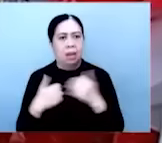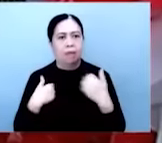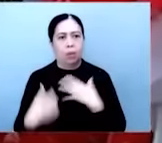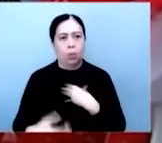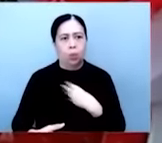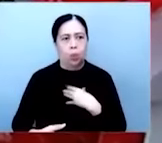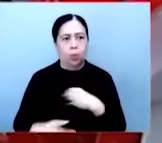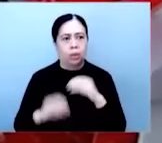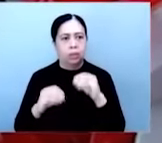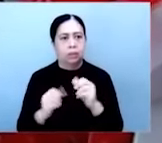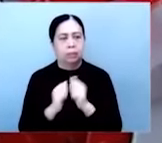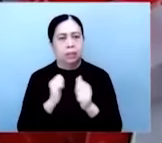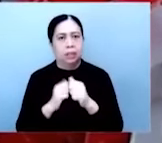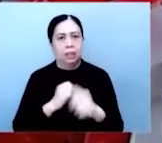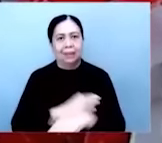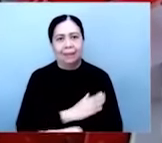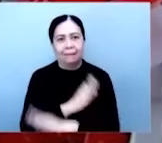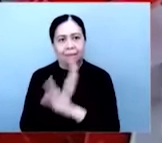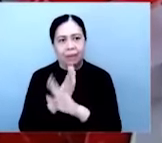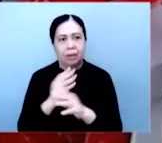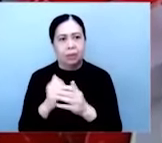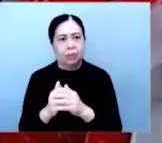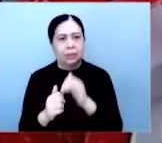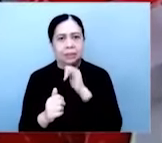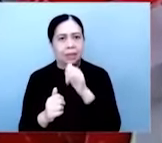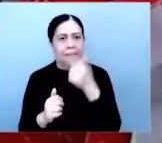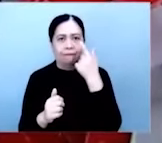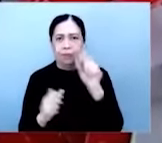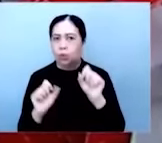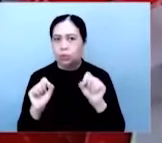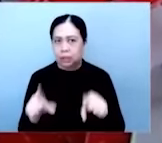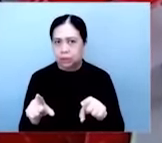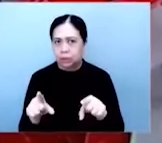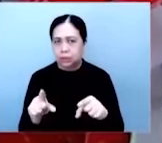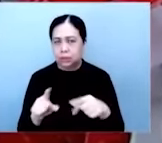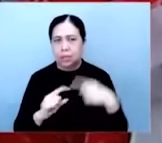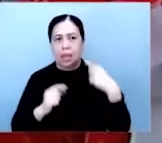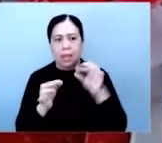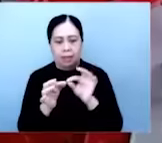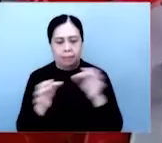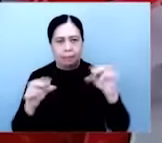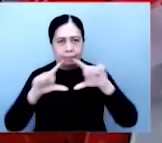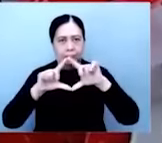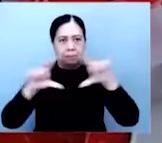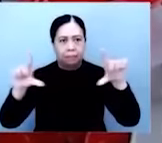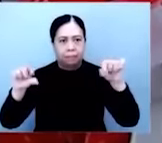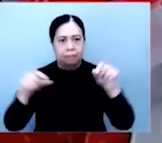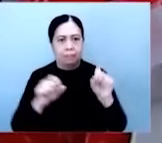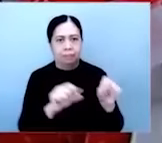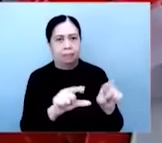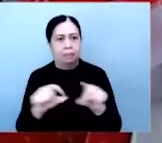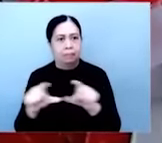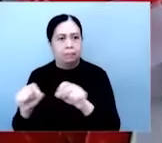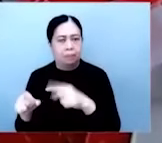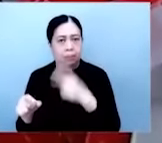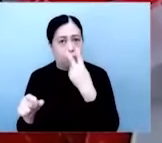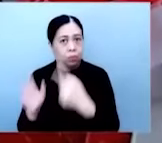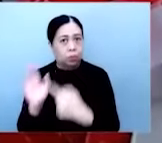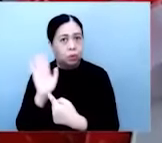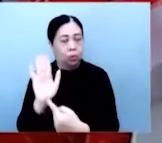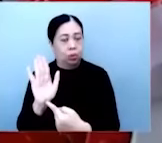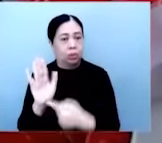naman doon na Davao City is not for sale. May mga sticker din na ipinamamahagi na kung mababasa ninyo,